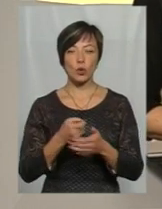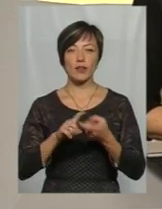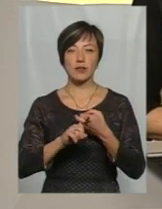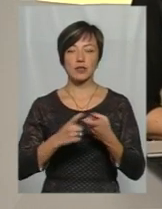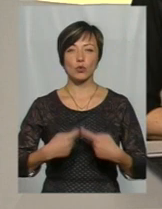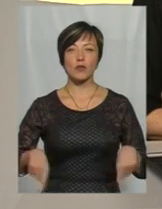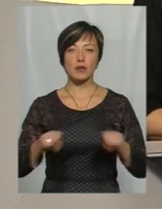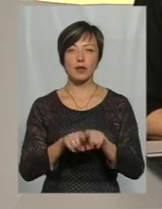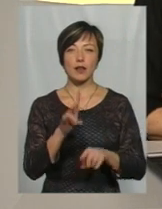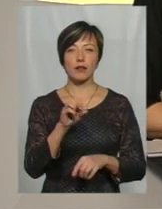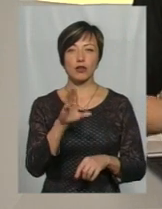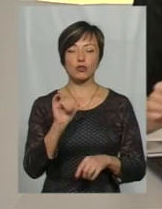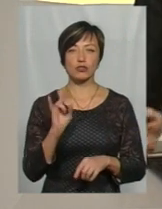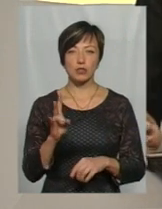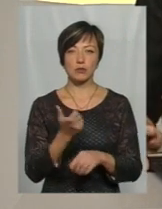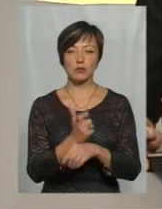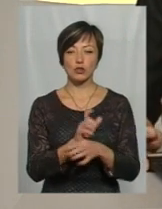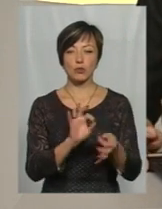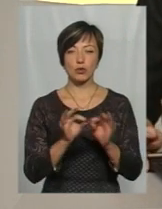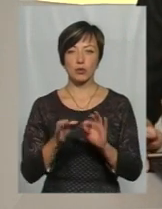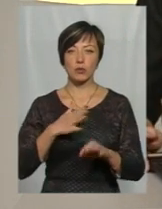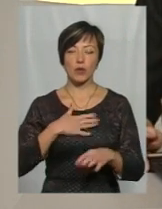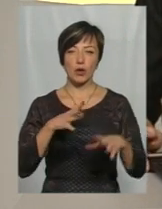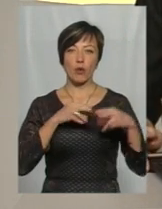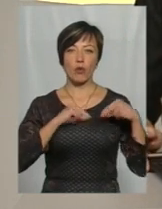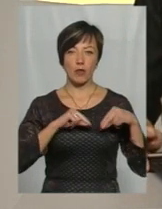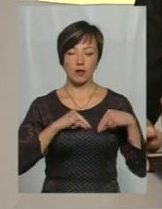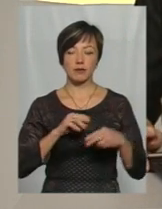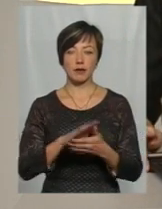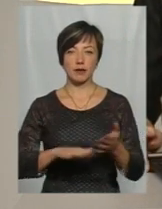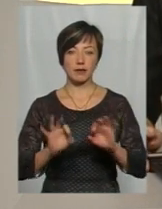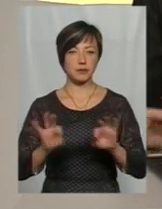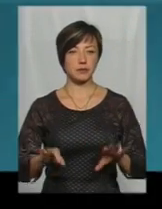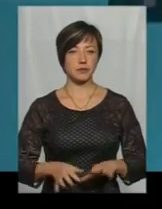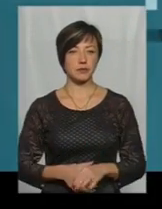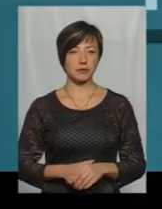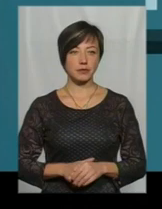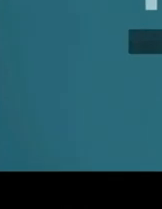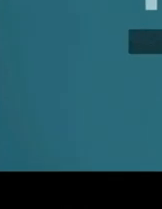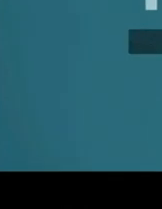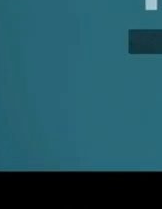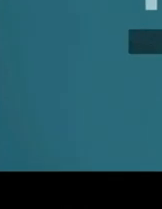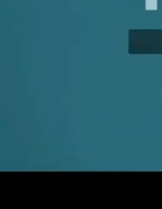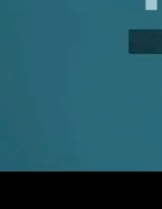інфекційного відділення у Нетішині. Більше подробиць у моєї колеги Дарини Денисенко.